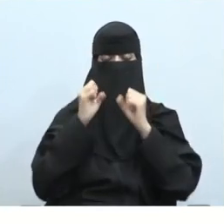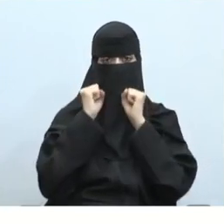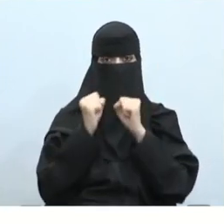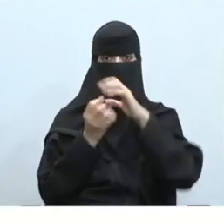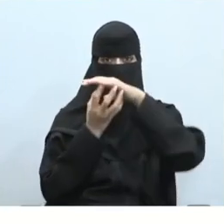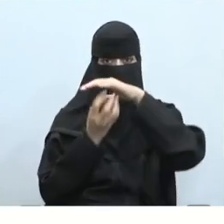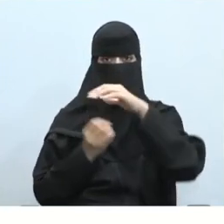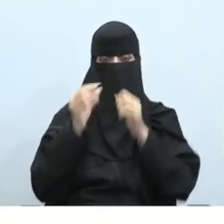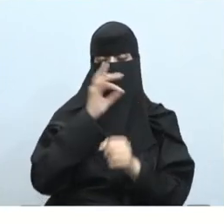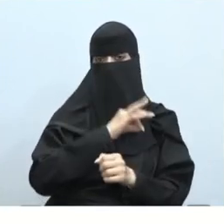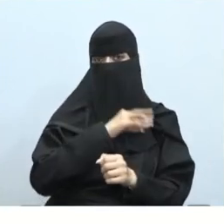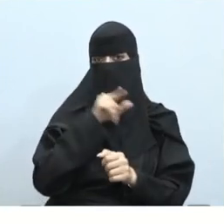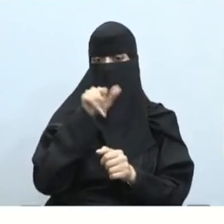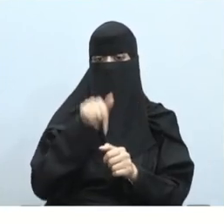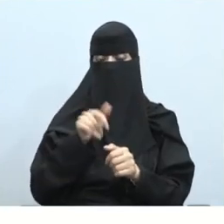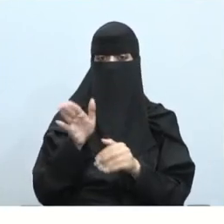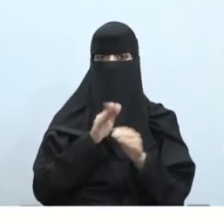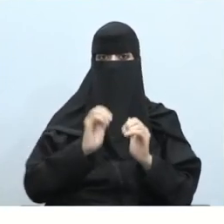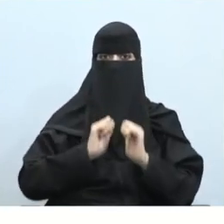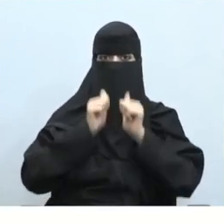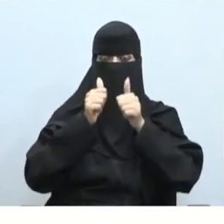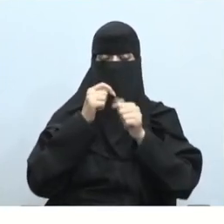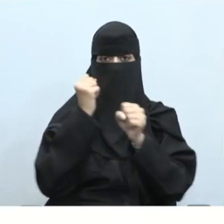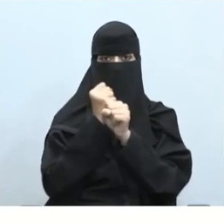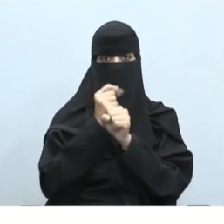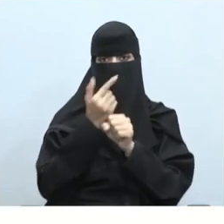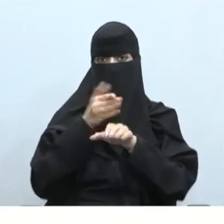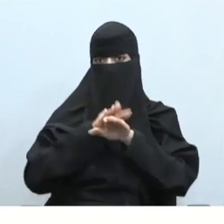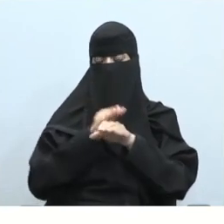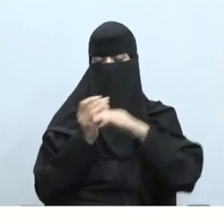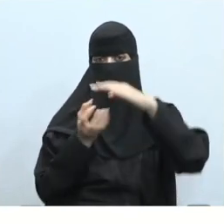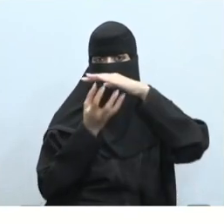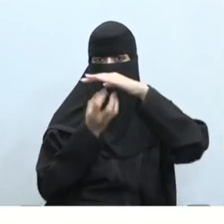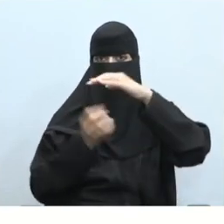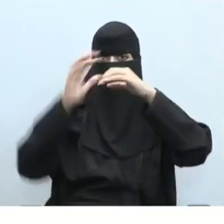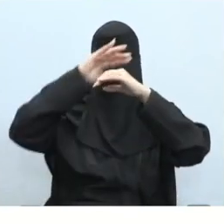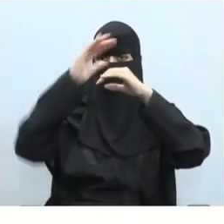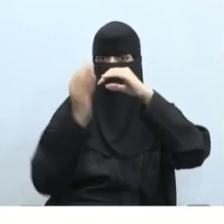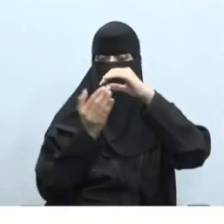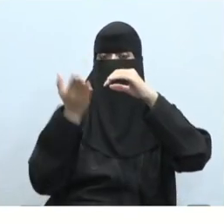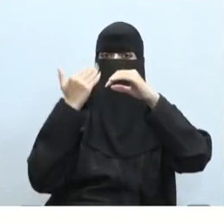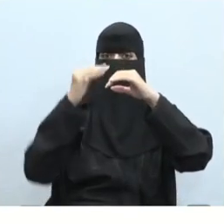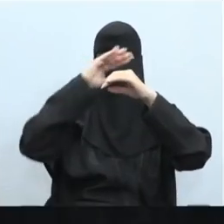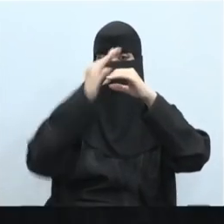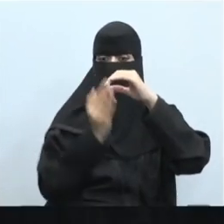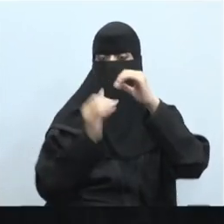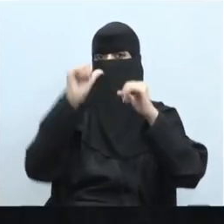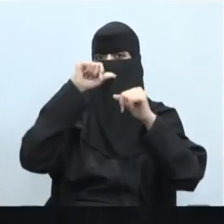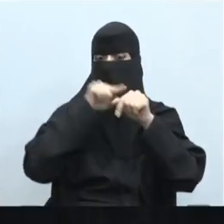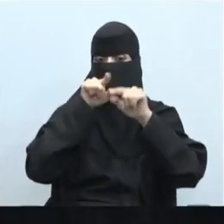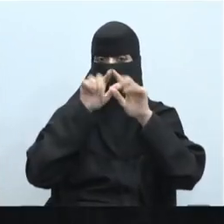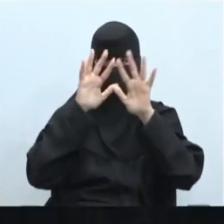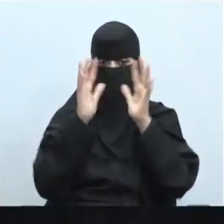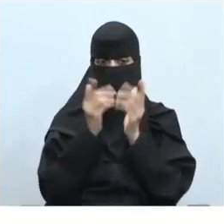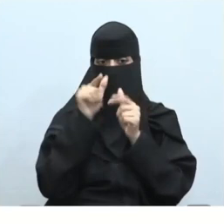وفائدتها ابناء وبنات الطلاب حيث استطاعت او تعمل على مسك الغلاف الجوي والغلاف المائي وعلى كل ما هو